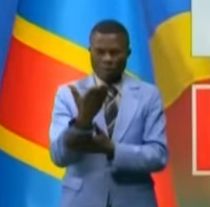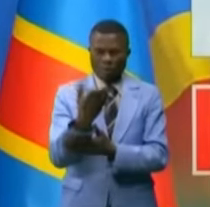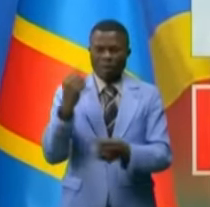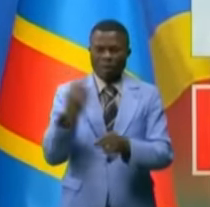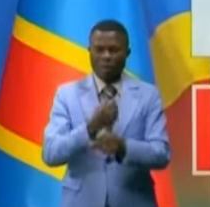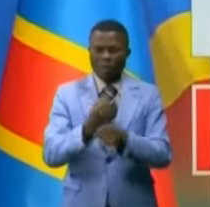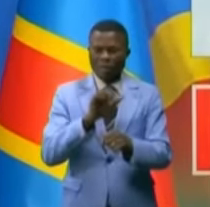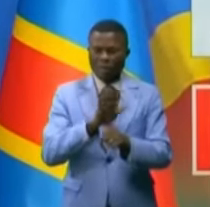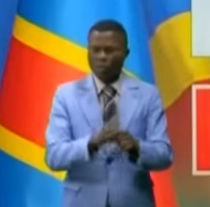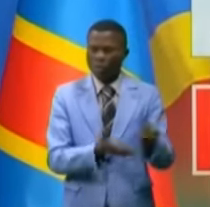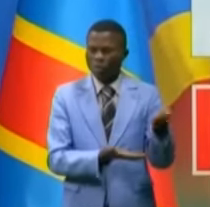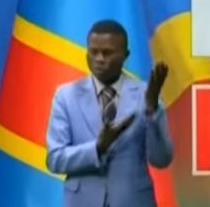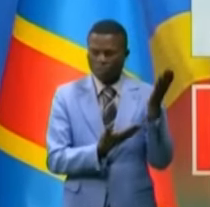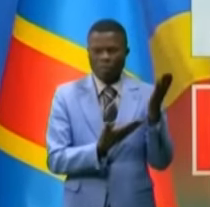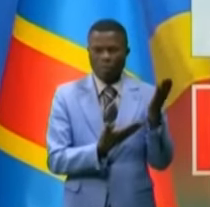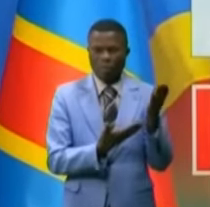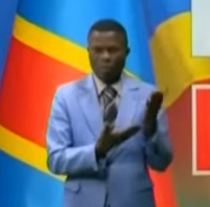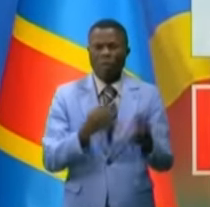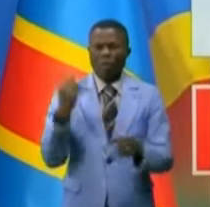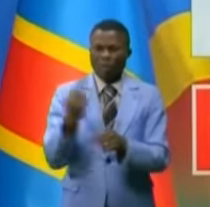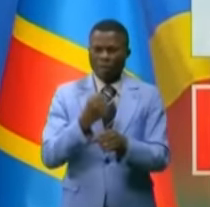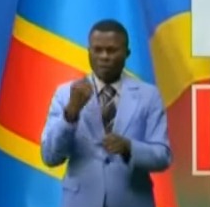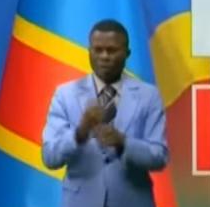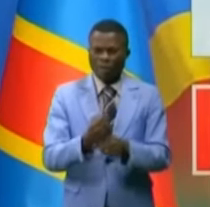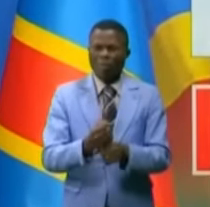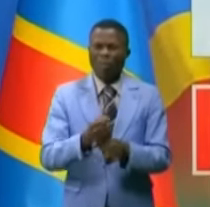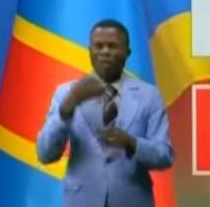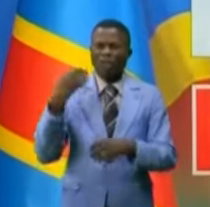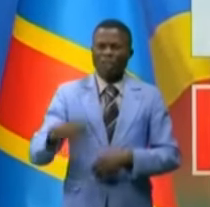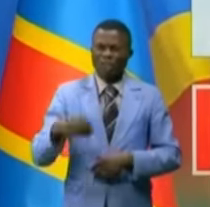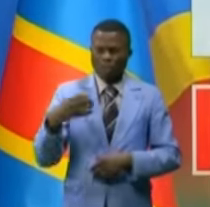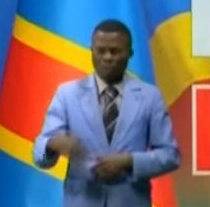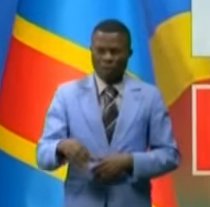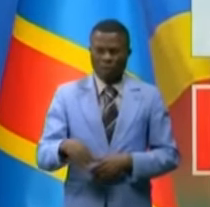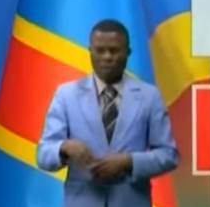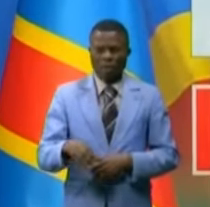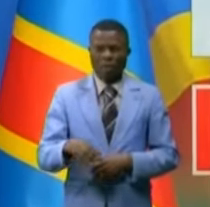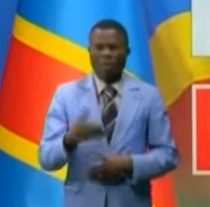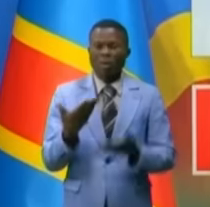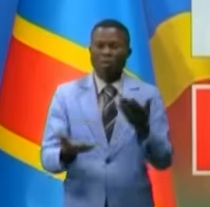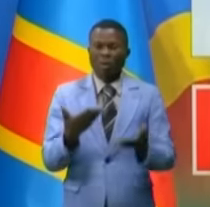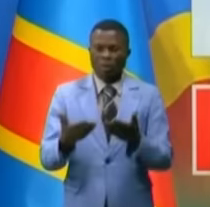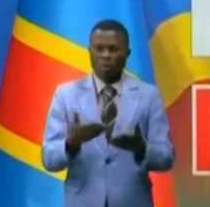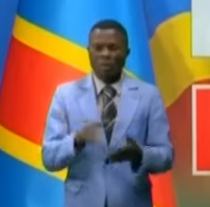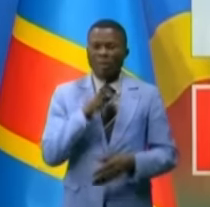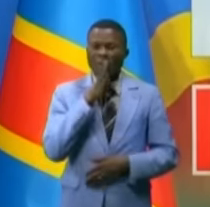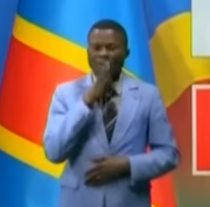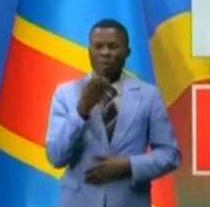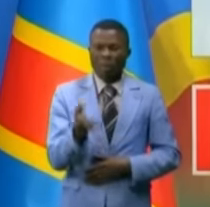investissements importants, des investissements coûteux, et cela prend surtout du temps.